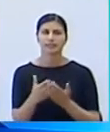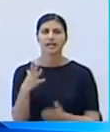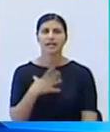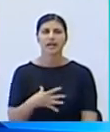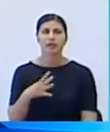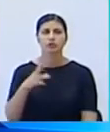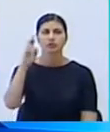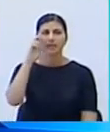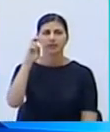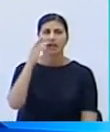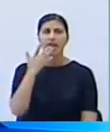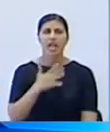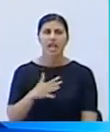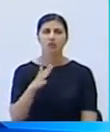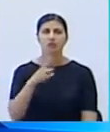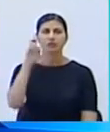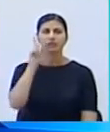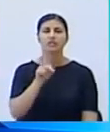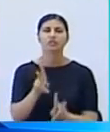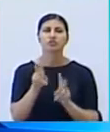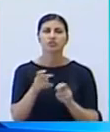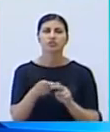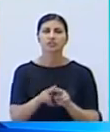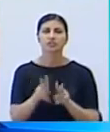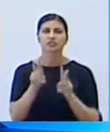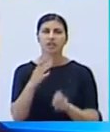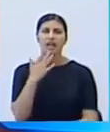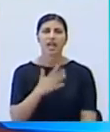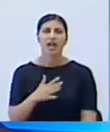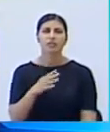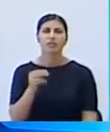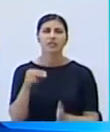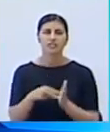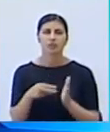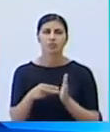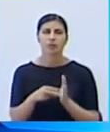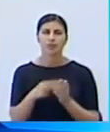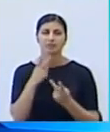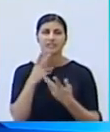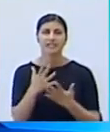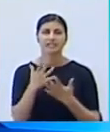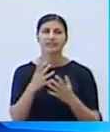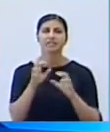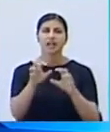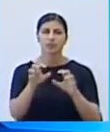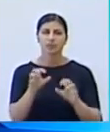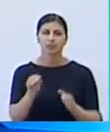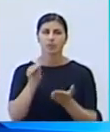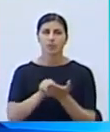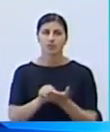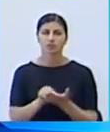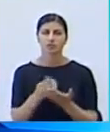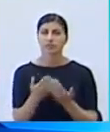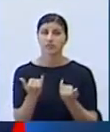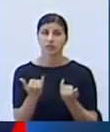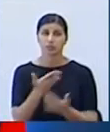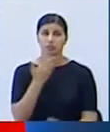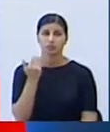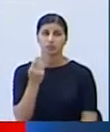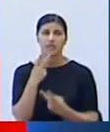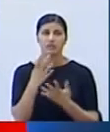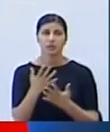ქართული სახელმწიფო, ეროვნული სახელმწიფო, რაც ნიშნავს, ეს ნიშნავს ეროვნული ღირებულებების ასახვას კანონმდებლობაში. ანუ დღეს არ არის